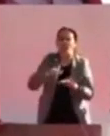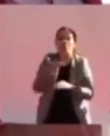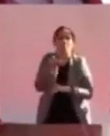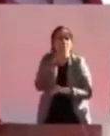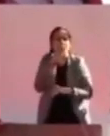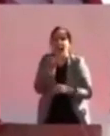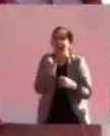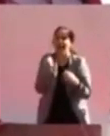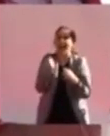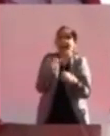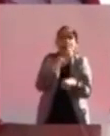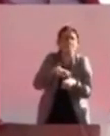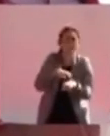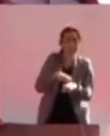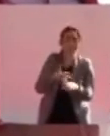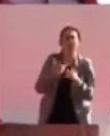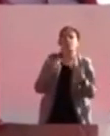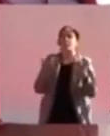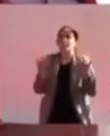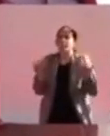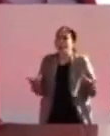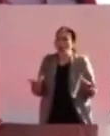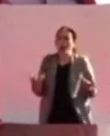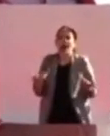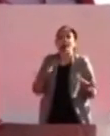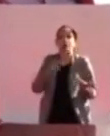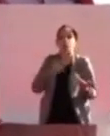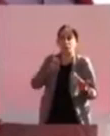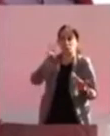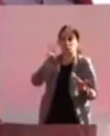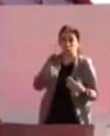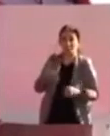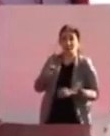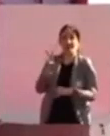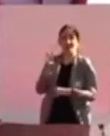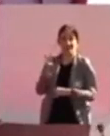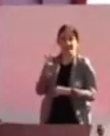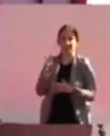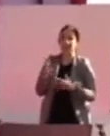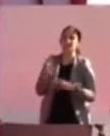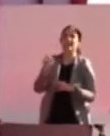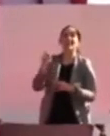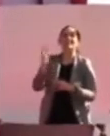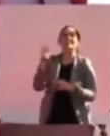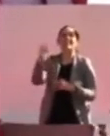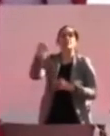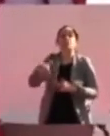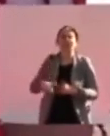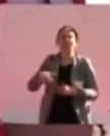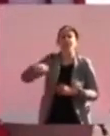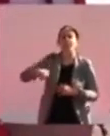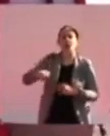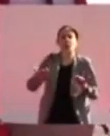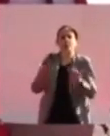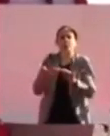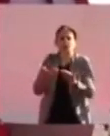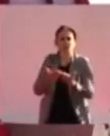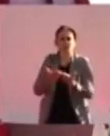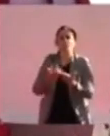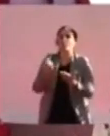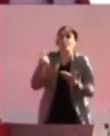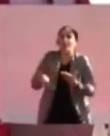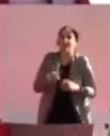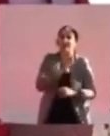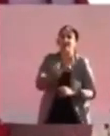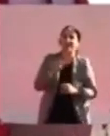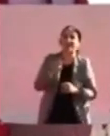2020 sono stanziati sono state stanziate circa 13 mila borse per 24 mila persone in questo modo anche